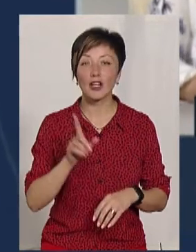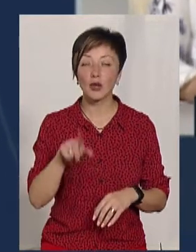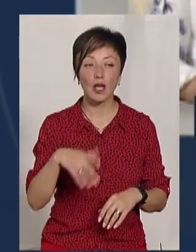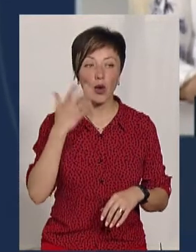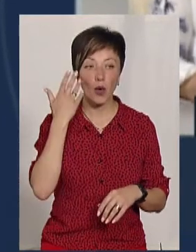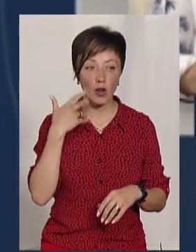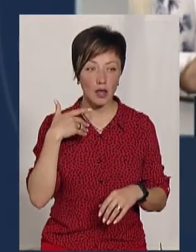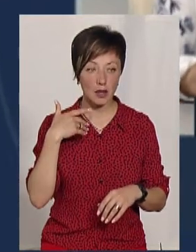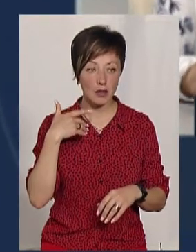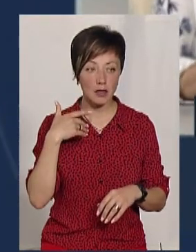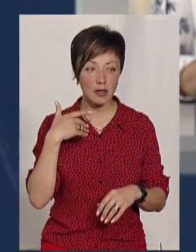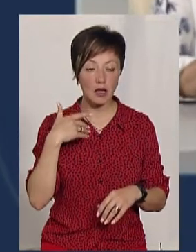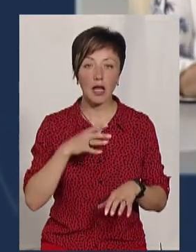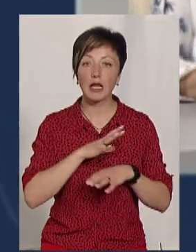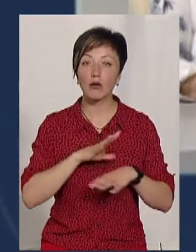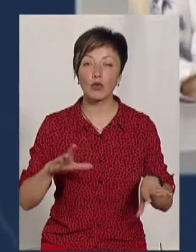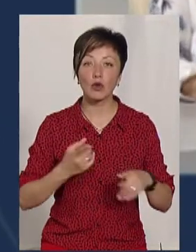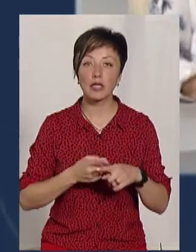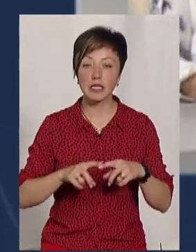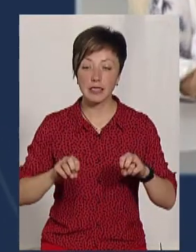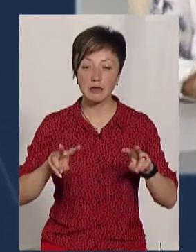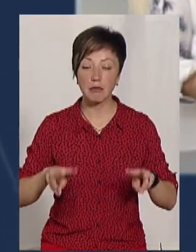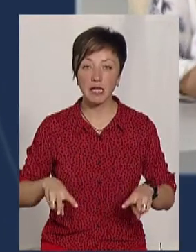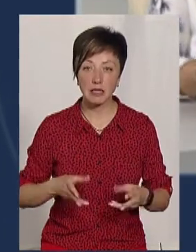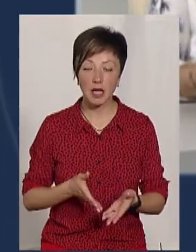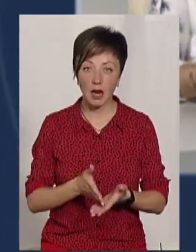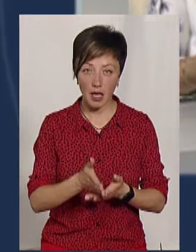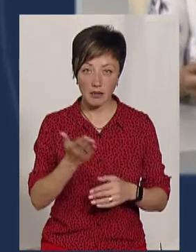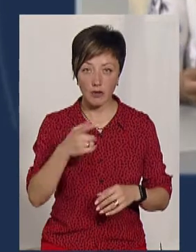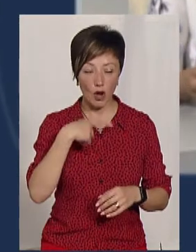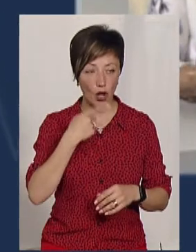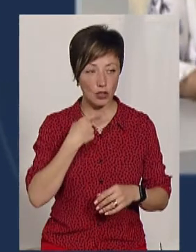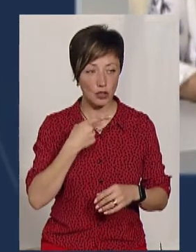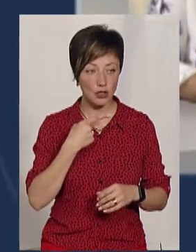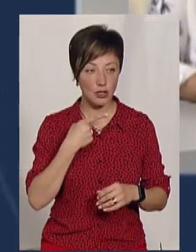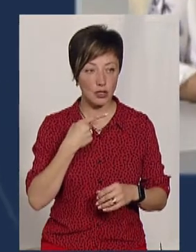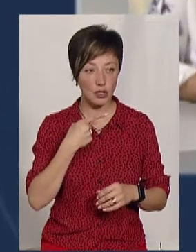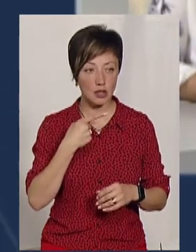Тоді, коли не було цих спецрейсів, ви кажете, що